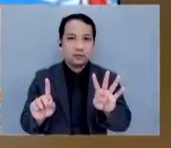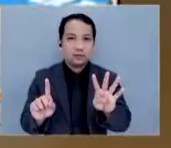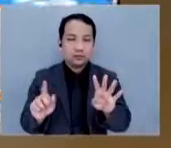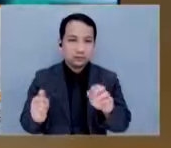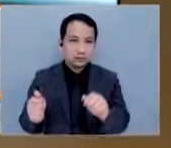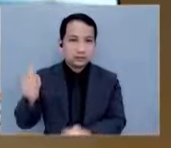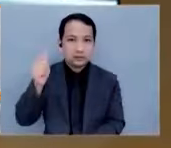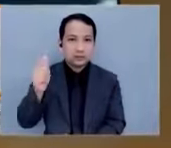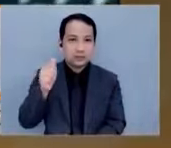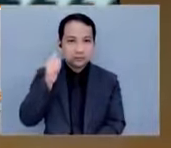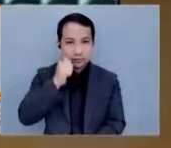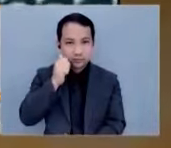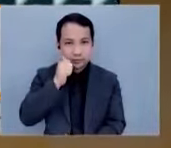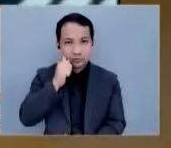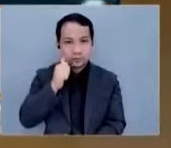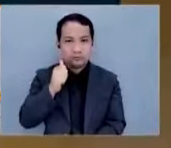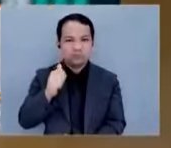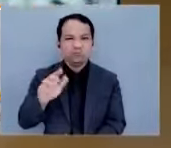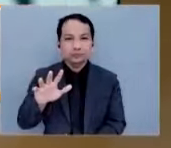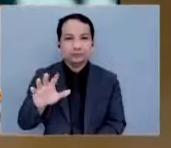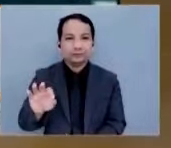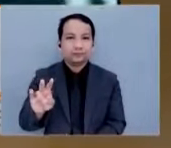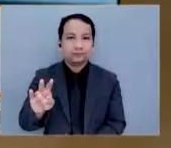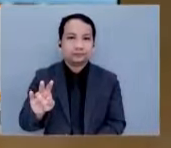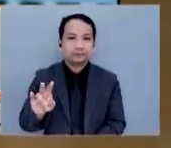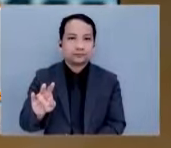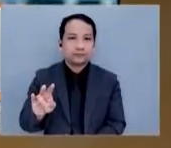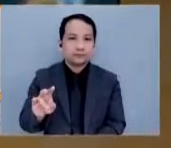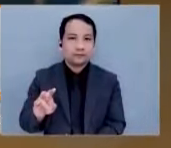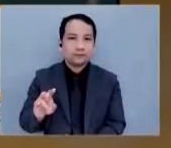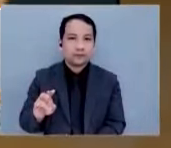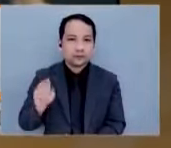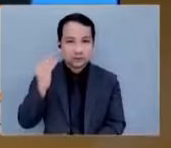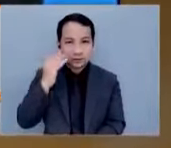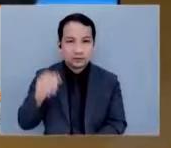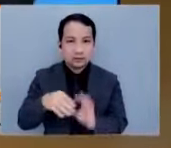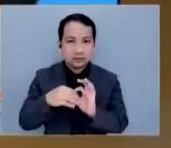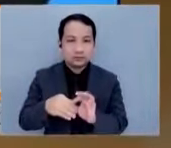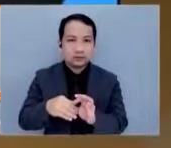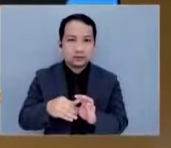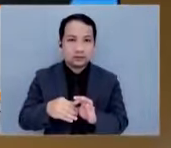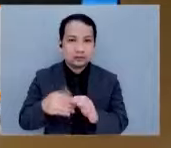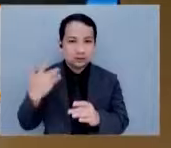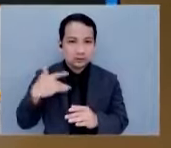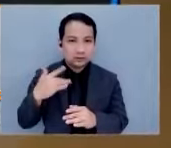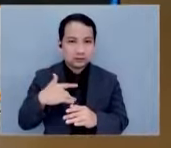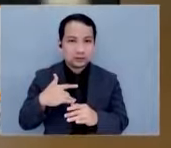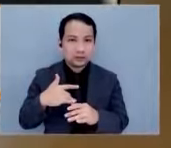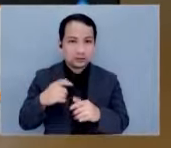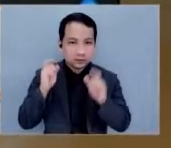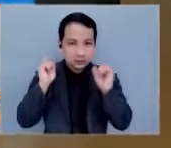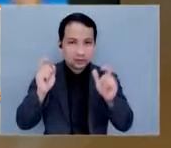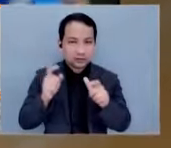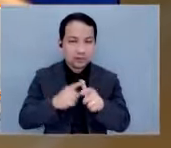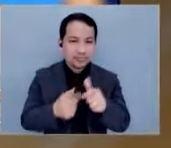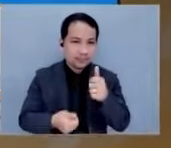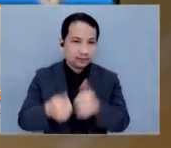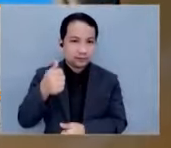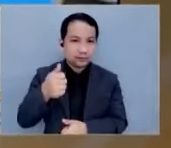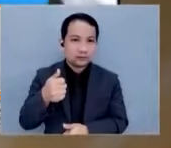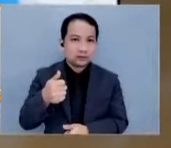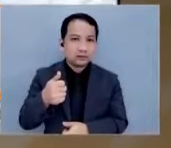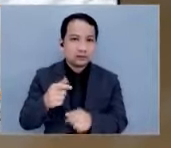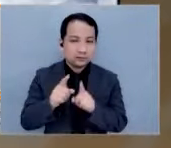women's 57-kilogram category. Gumamit din ng matinding diskarte at bilis ang Pinay para makuha ang panalo sa dikitang